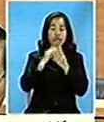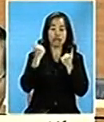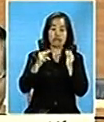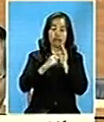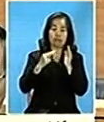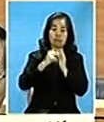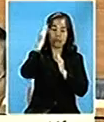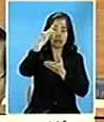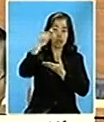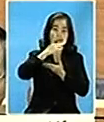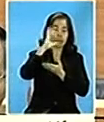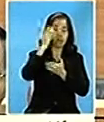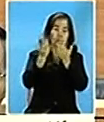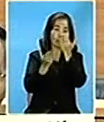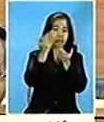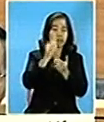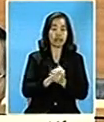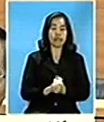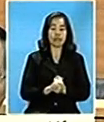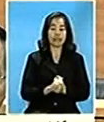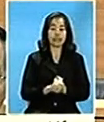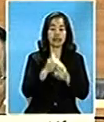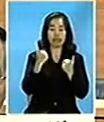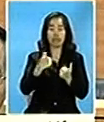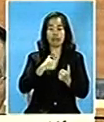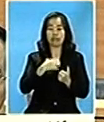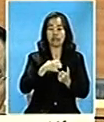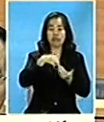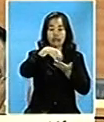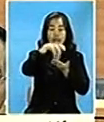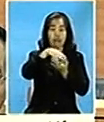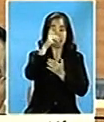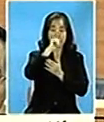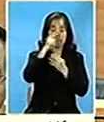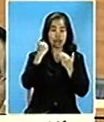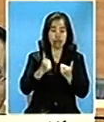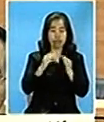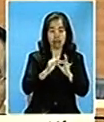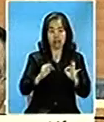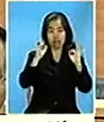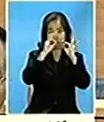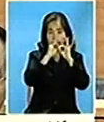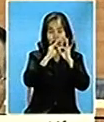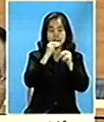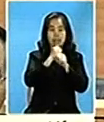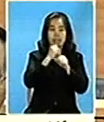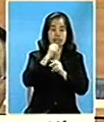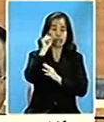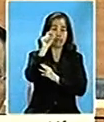ะไม่ซื้ออะไรจากเราเลยก็ได้นะคะเพราะฉะนั้นดิฉันก็อยากจะเรียนว่าอันนี้เป็นความสำคัญที่เราจะต้องเร่งด่วน